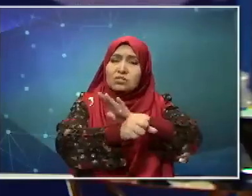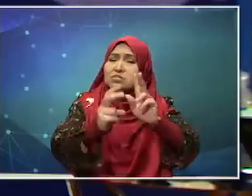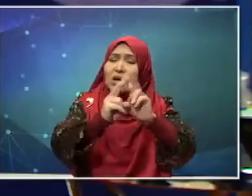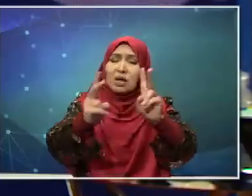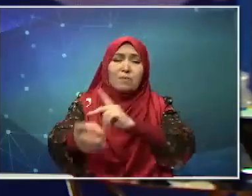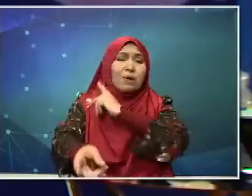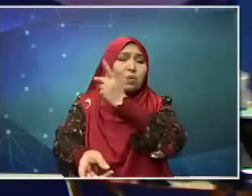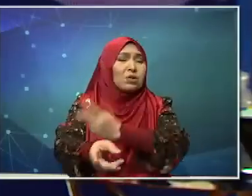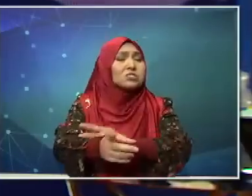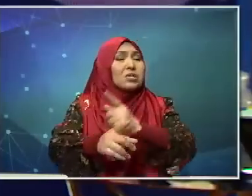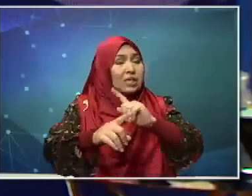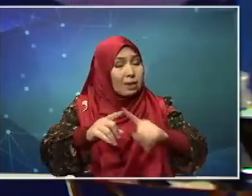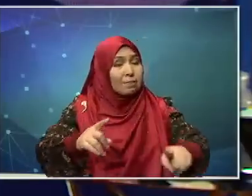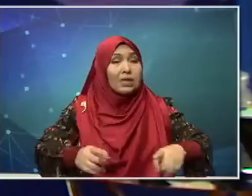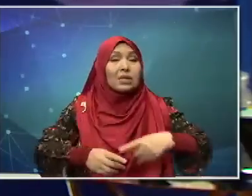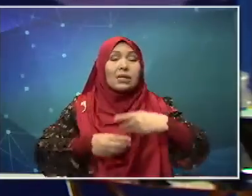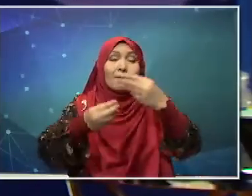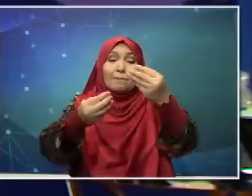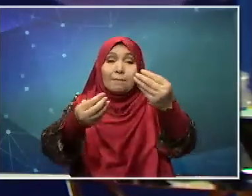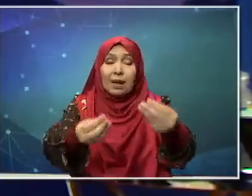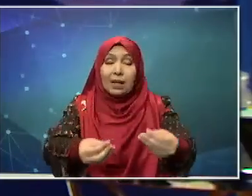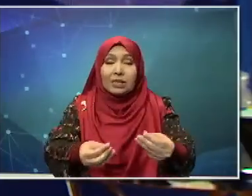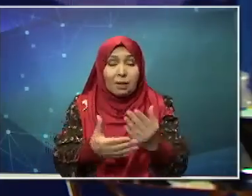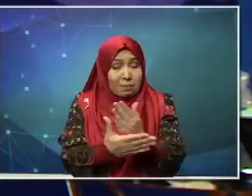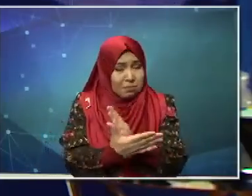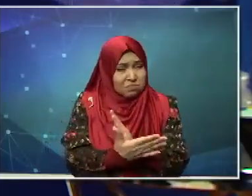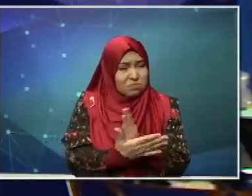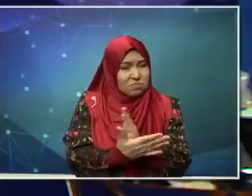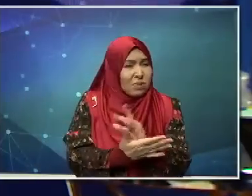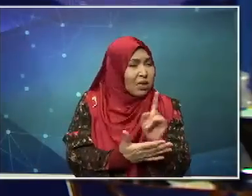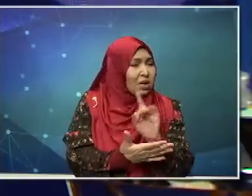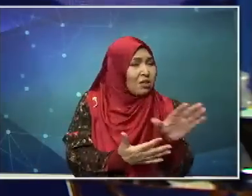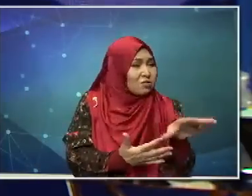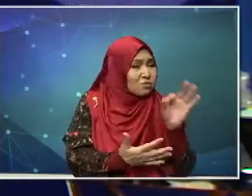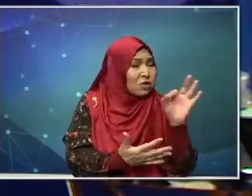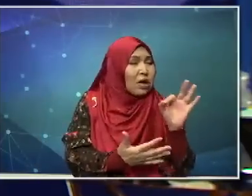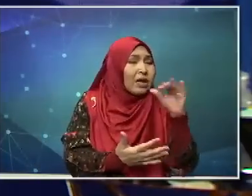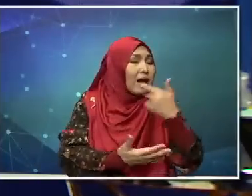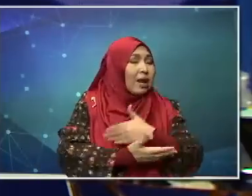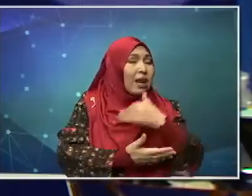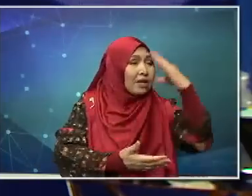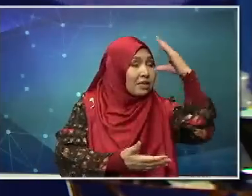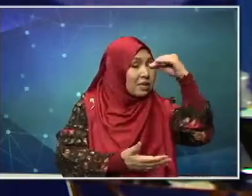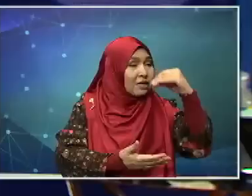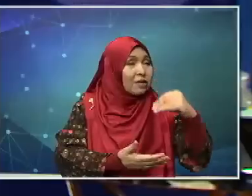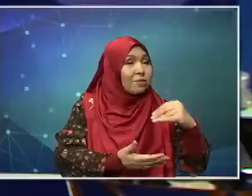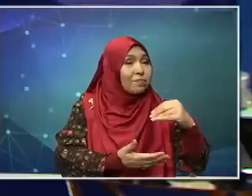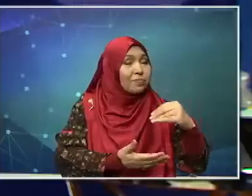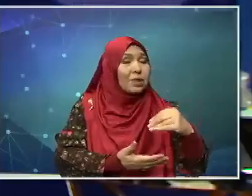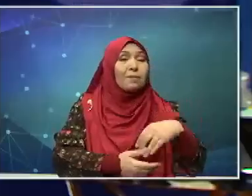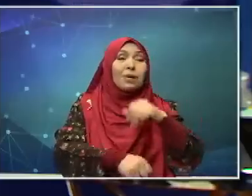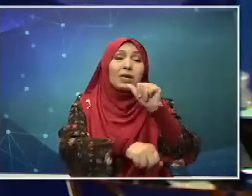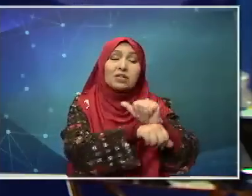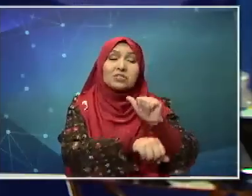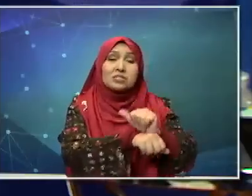tapi dia bagi bagi-bagi juga mana yang disukai anak laki-laki ini boleh bebedil aku sebagainya tapi untuk